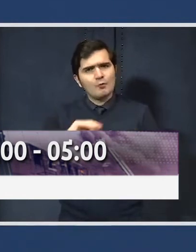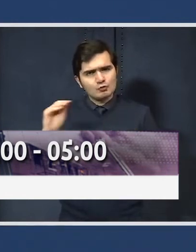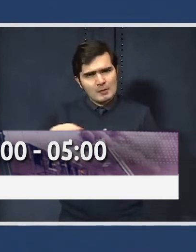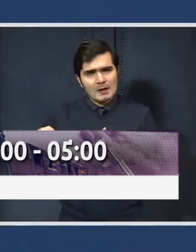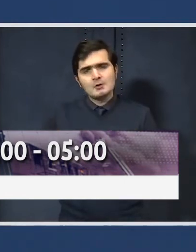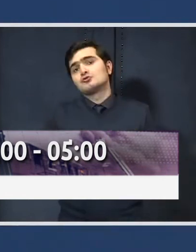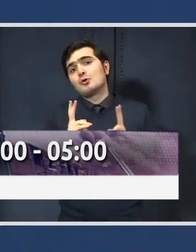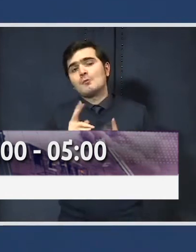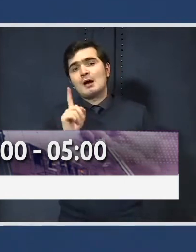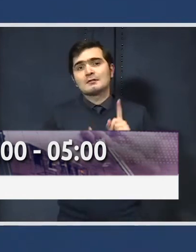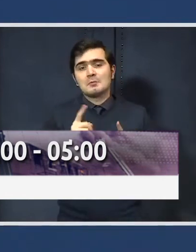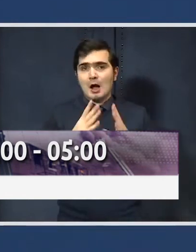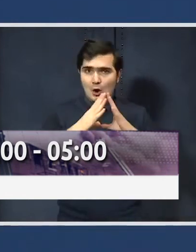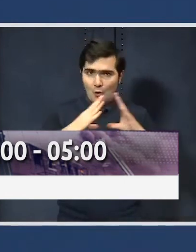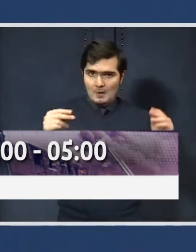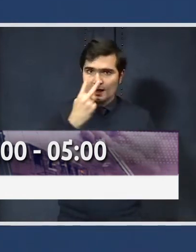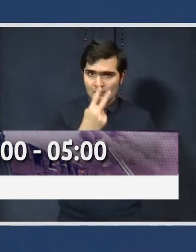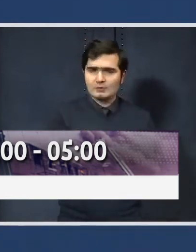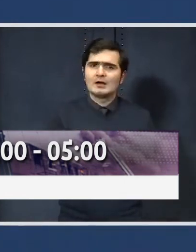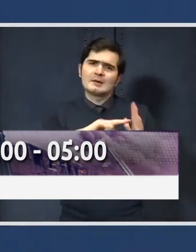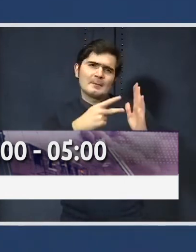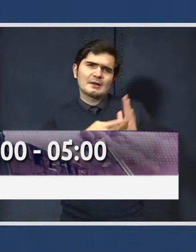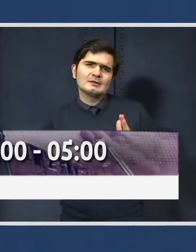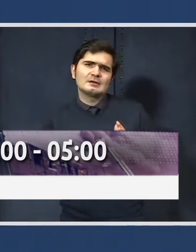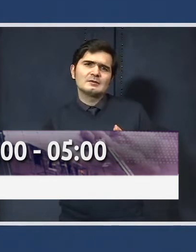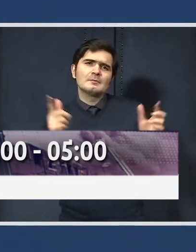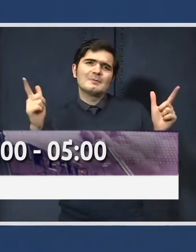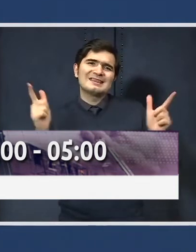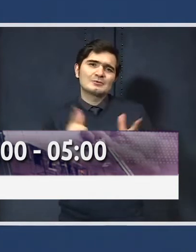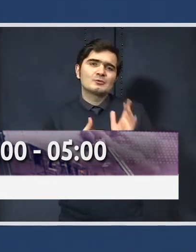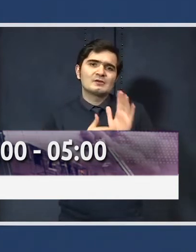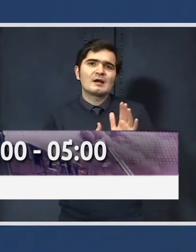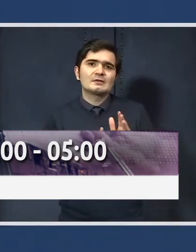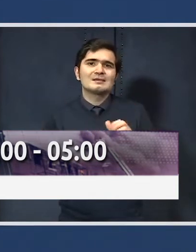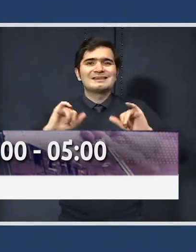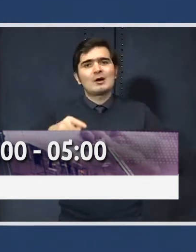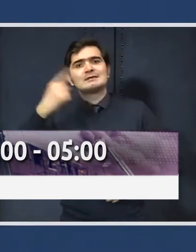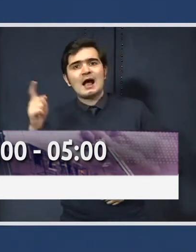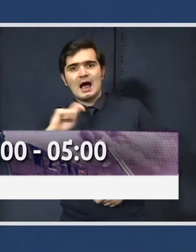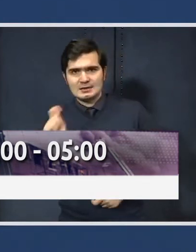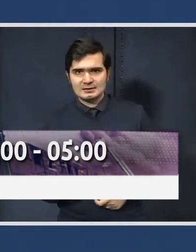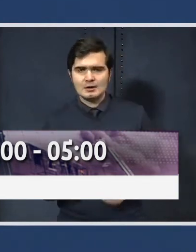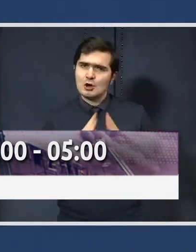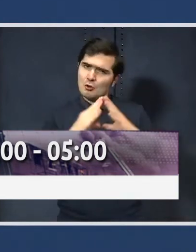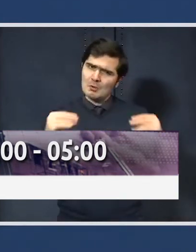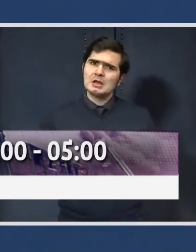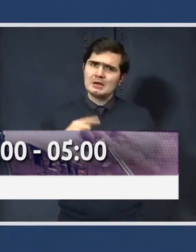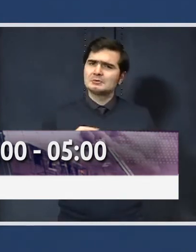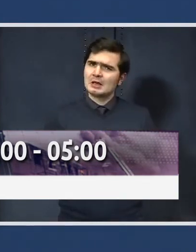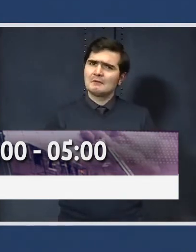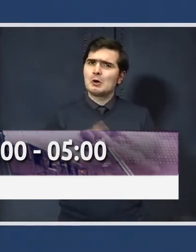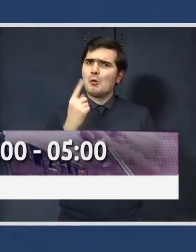Daca voi tot ce am pregătit un sumar al acestei masuri sunt cum arata in alte tari in Romania este printre cele mai